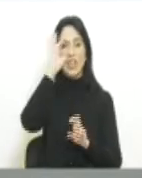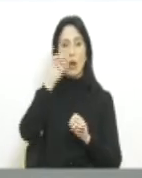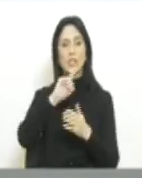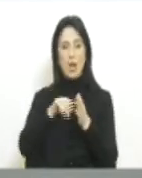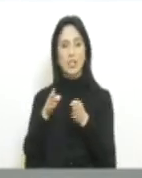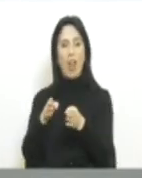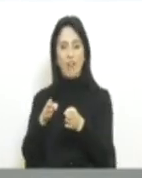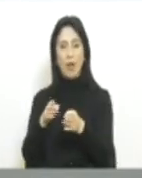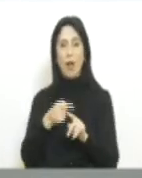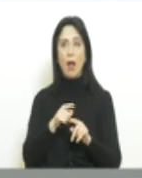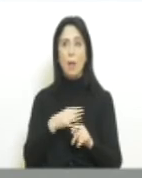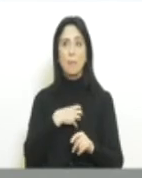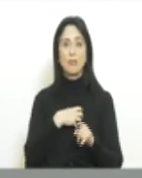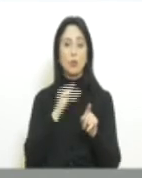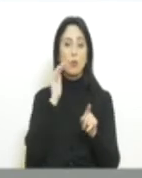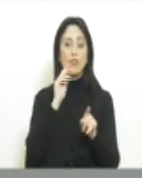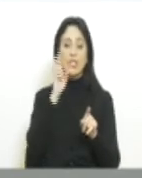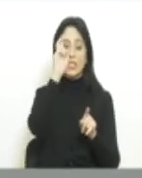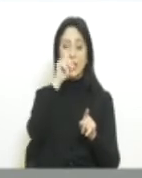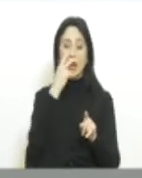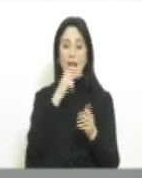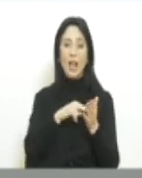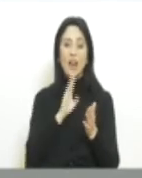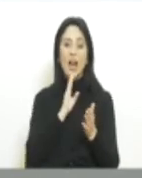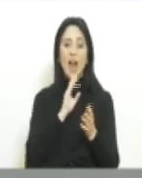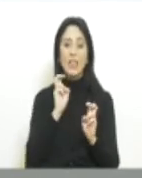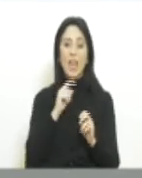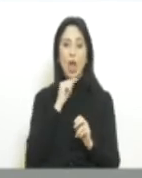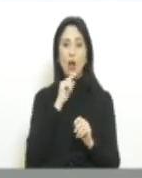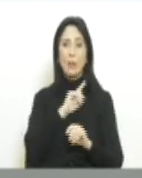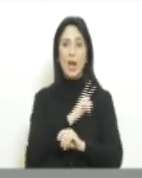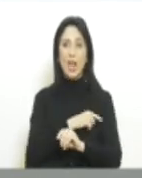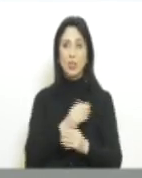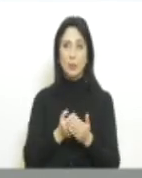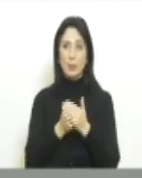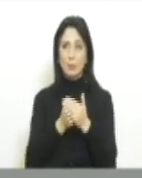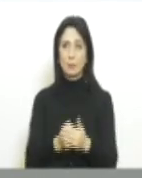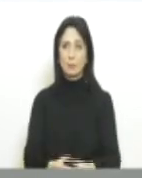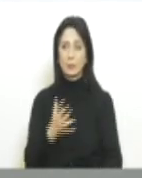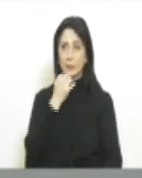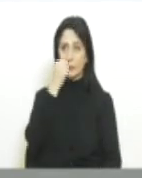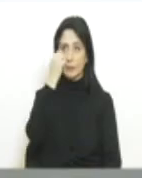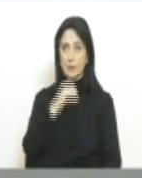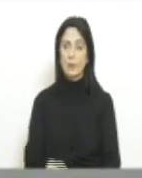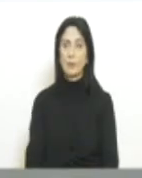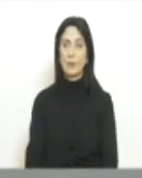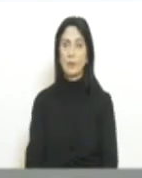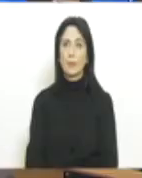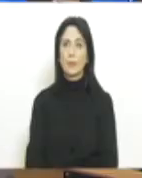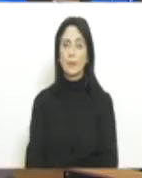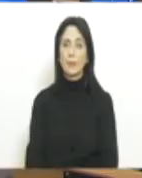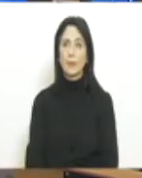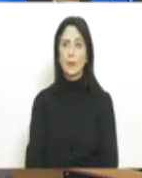საკითხი და მნიშვნელოვანია მოვისმინოთ სახელმწიფო ხედვა ქალთა ეკონომიკური გაძლიერების მიმართულებით. დიდი მადლობა.